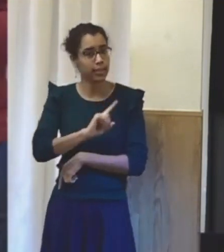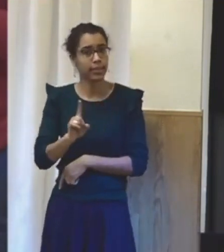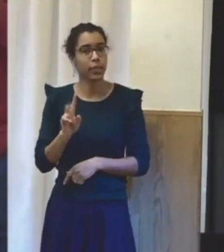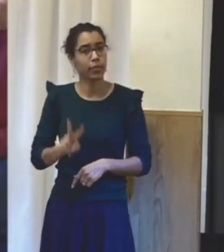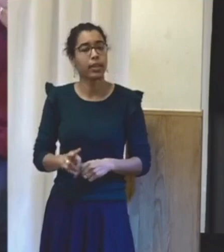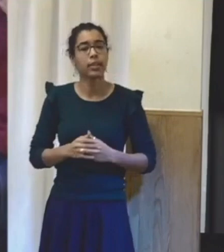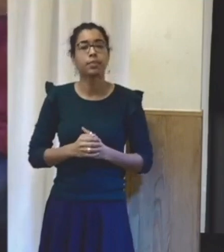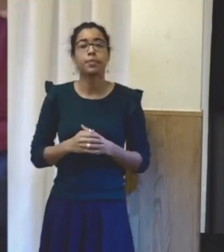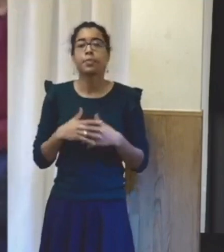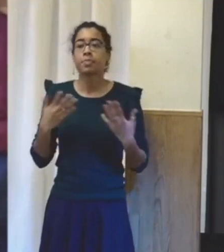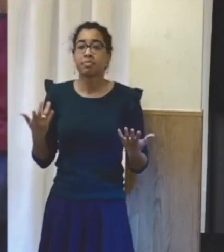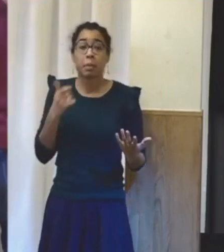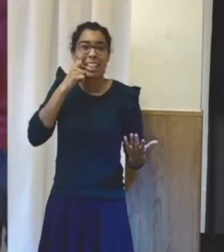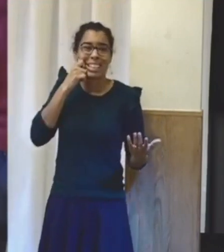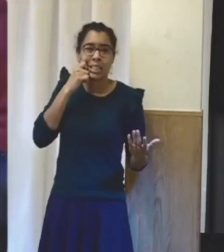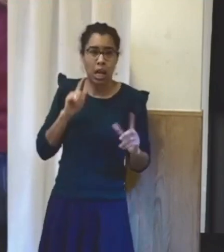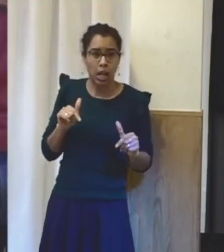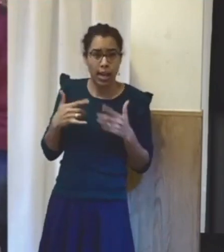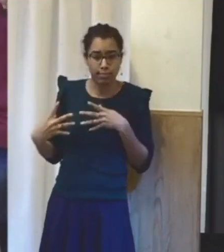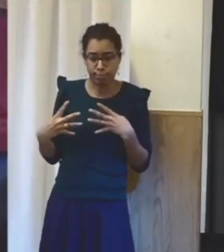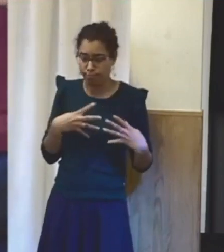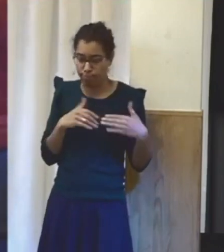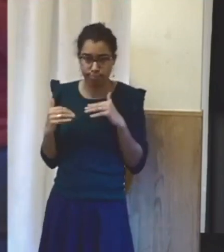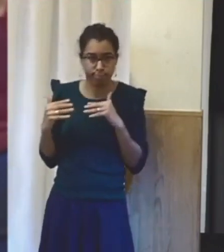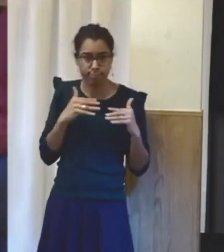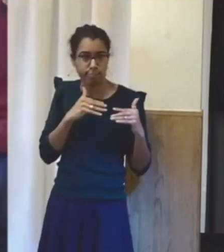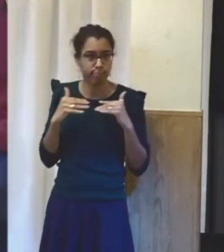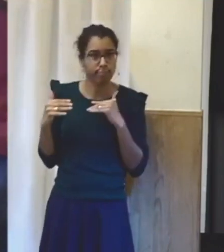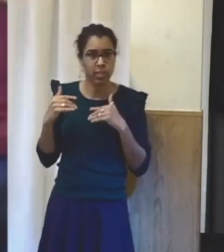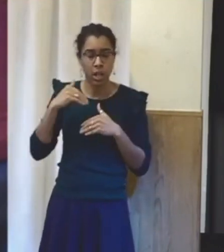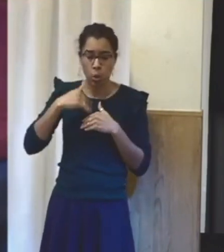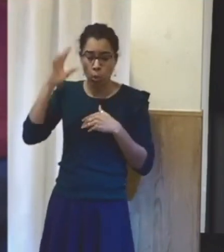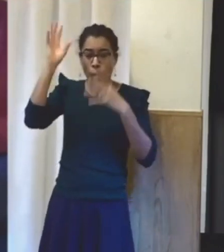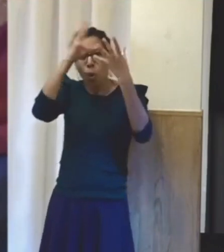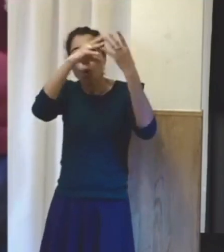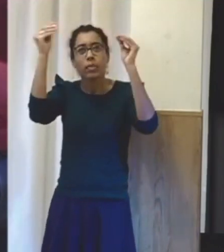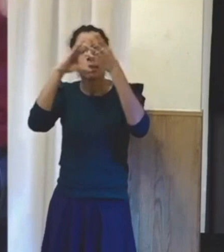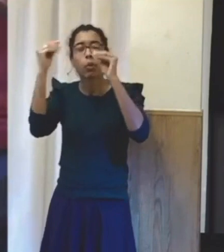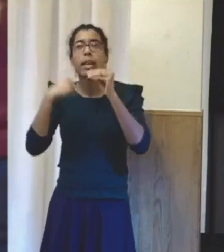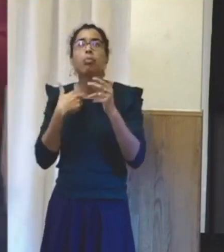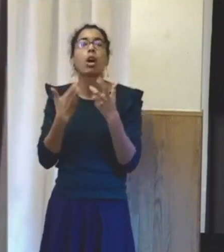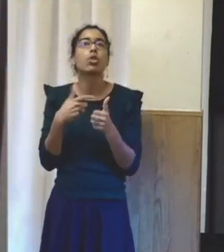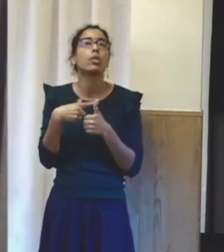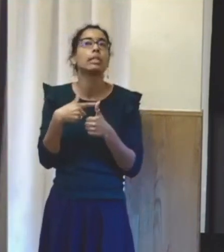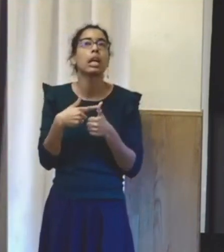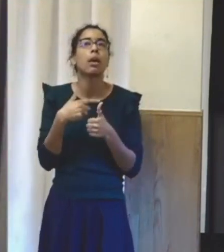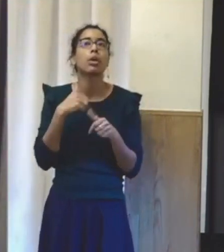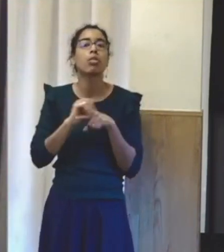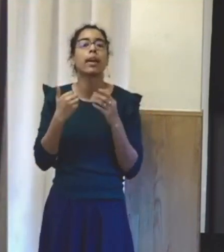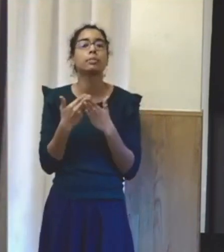parce qu'on a la chair qui est là, on a notre conception des choses, on désire ceci, on veut faire comme